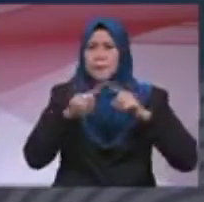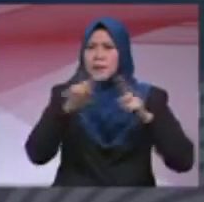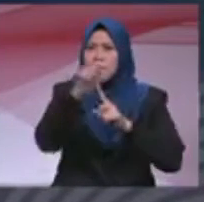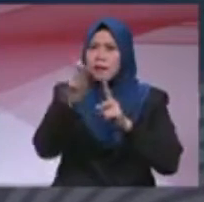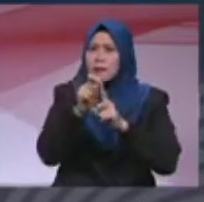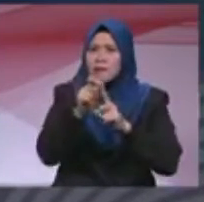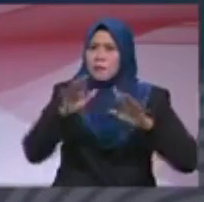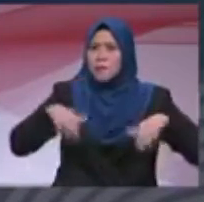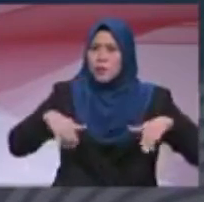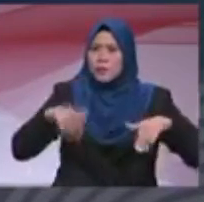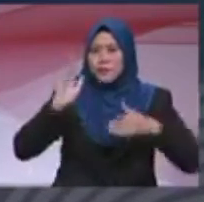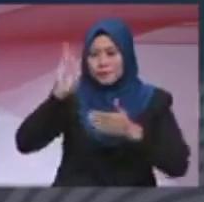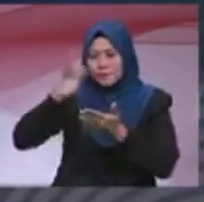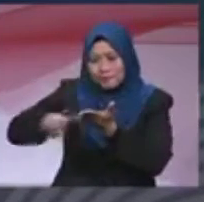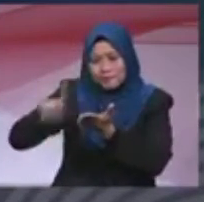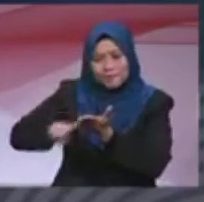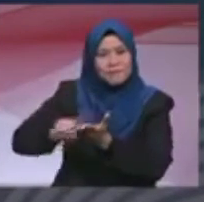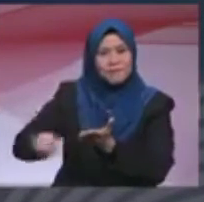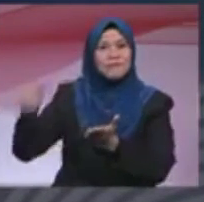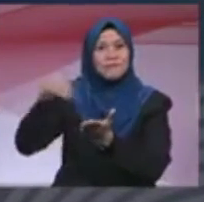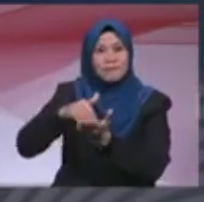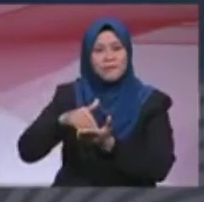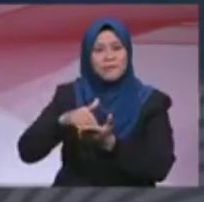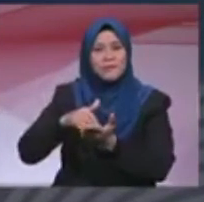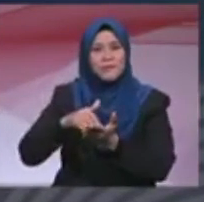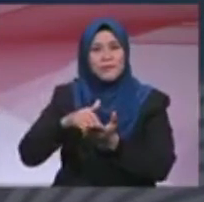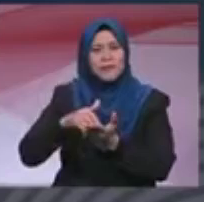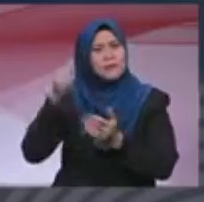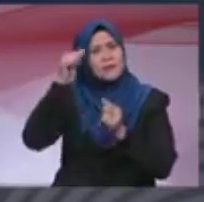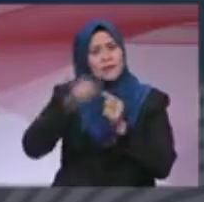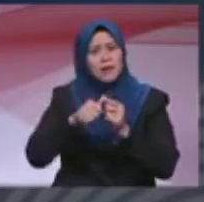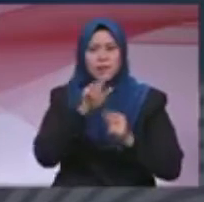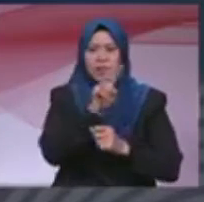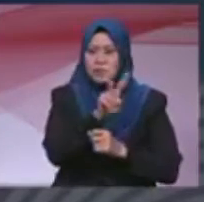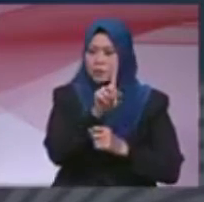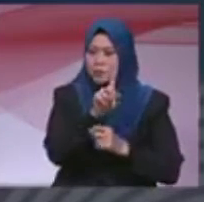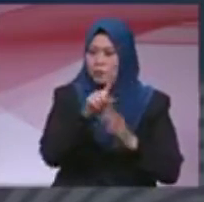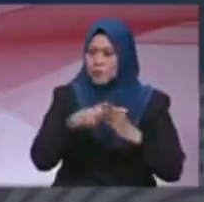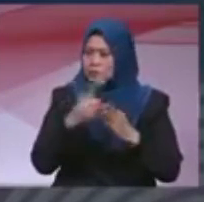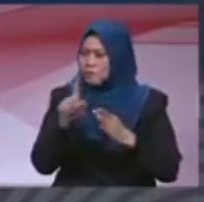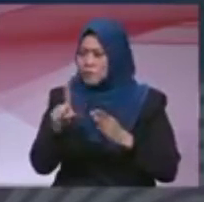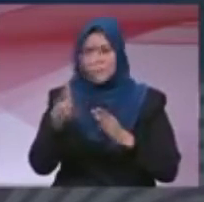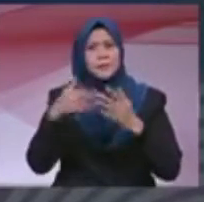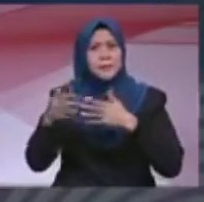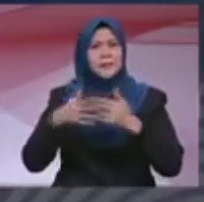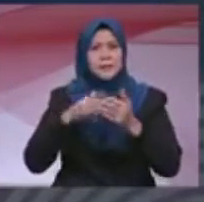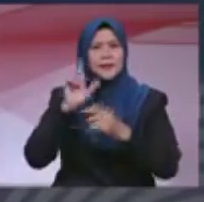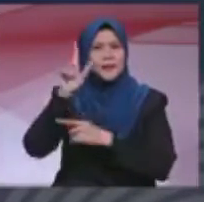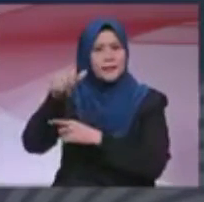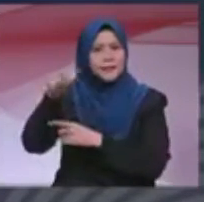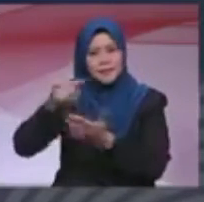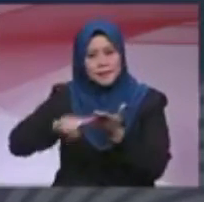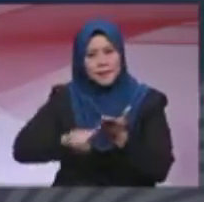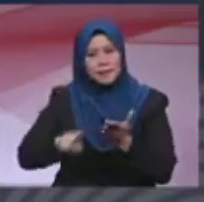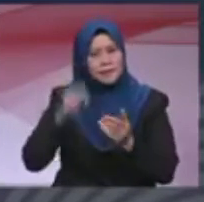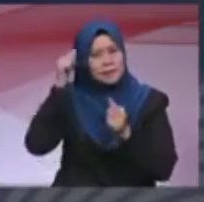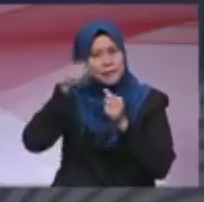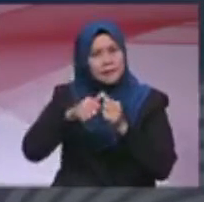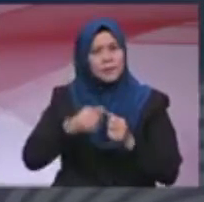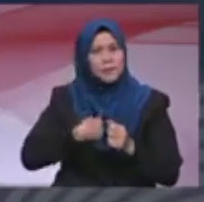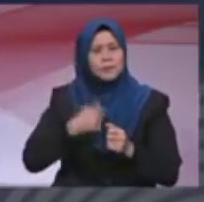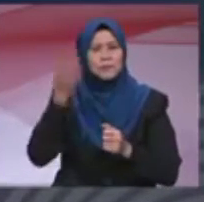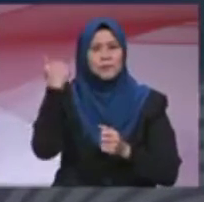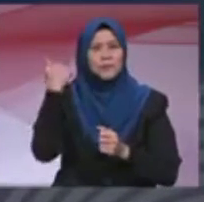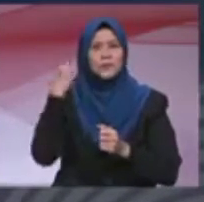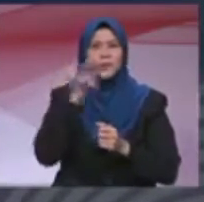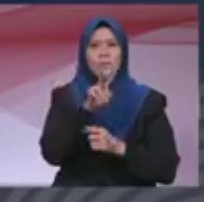akan semak balik tarikh itu. Seingat saya 21 hari bulan. Tapi tak apa, kita semak balik ya. Seingat saya tarikhnya 21 hari bulan.